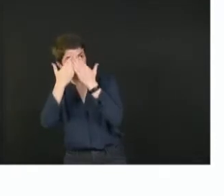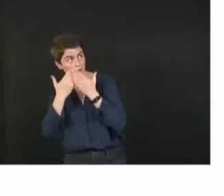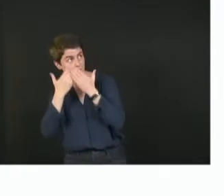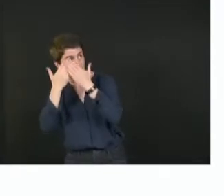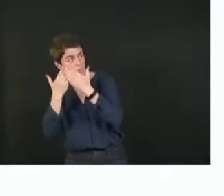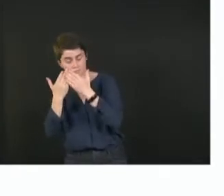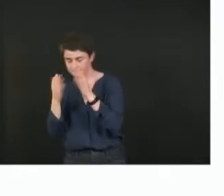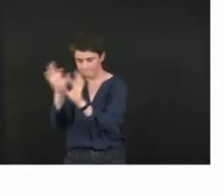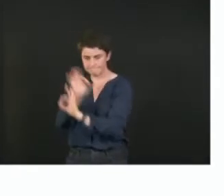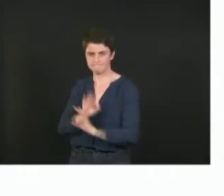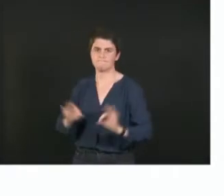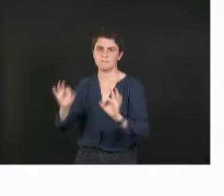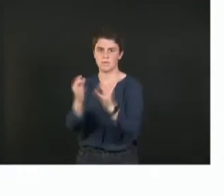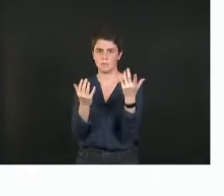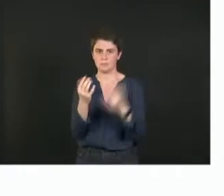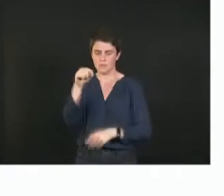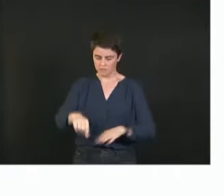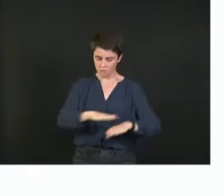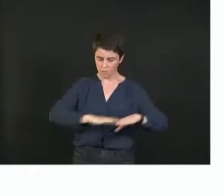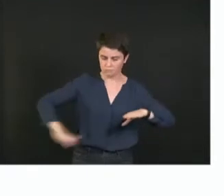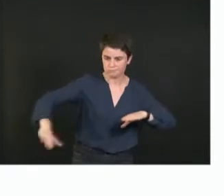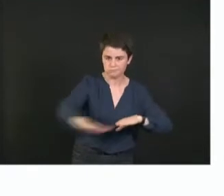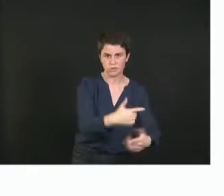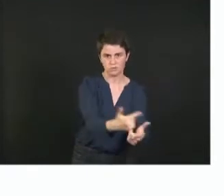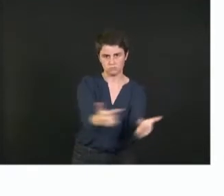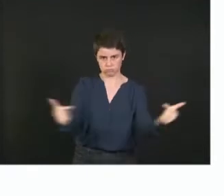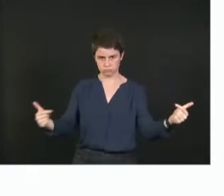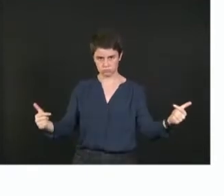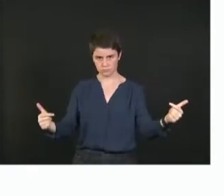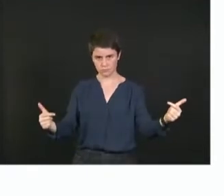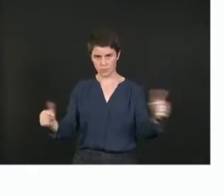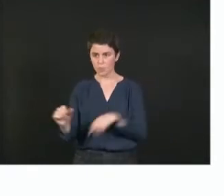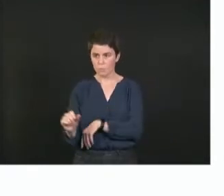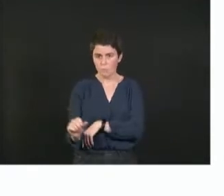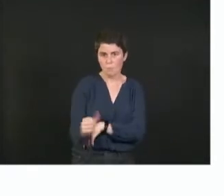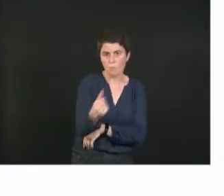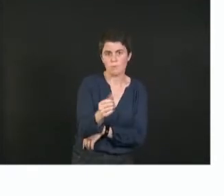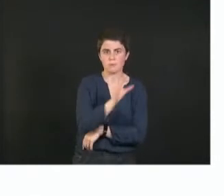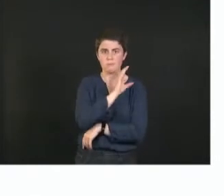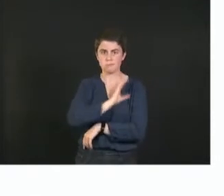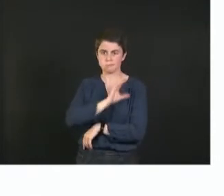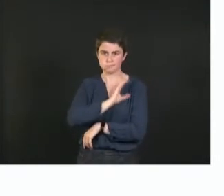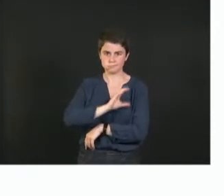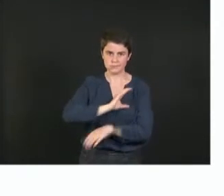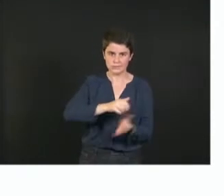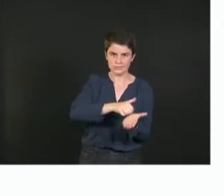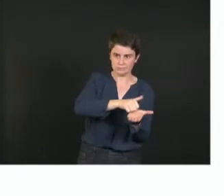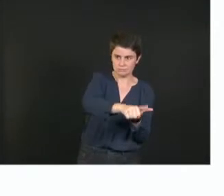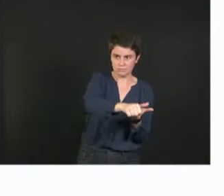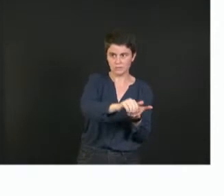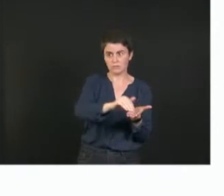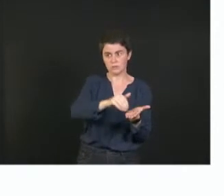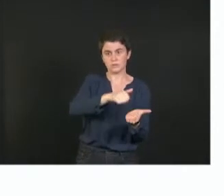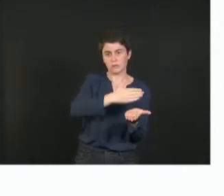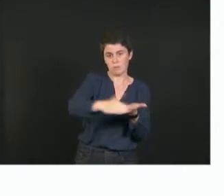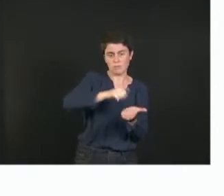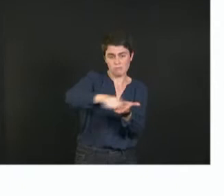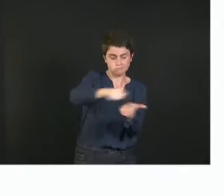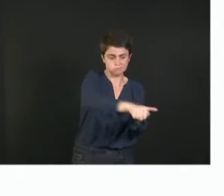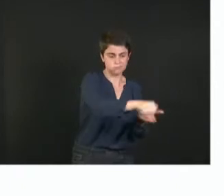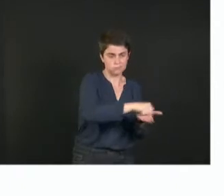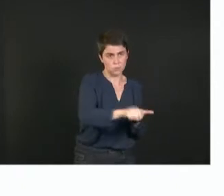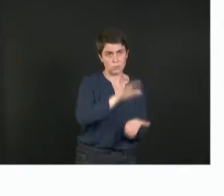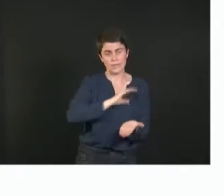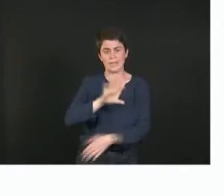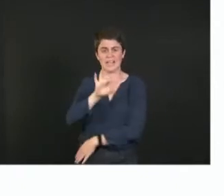diversifier le rapport au sol. Donc déminéraliser, ça a été un impératif. On a quasiment à chaque fois enlevé 50%